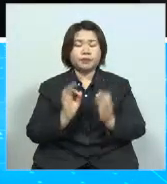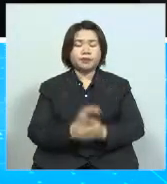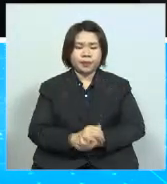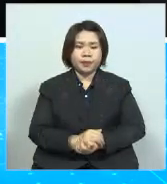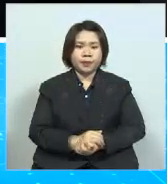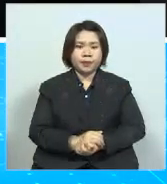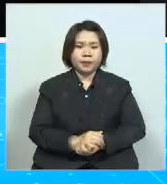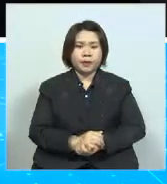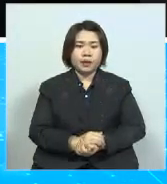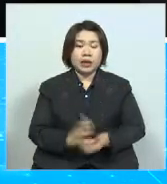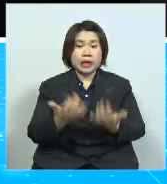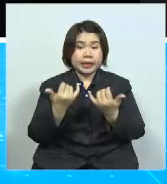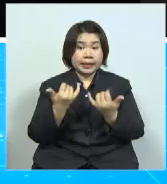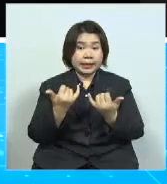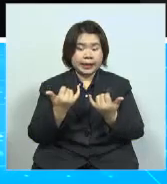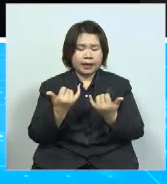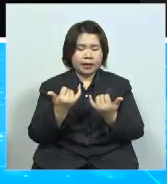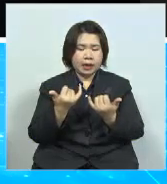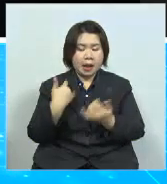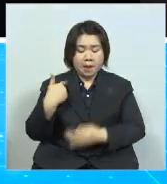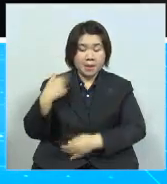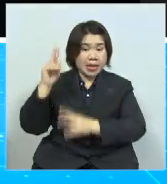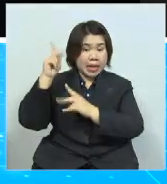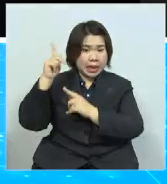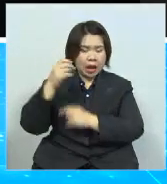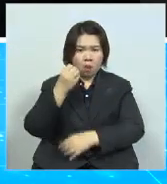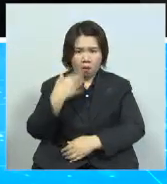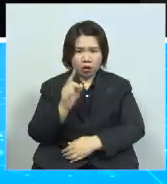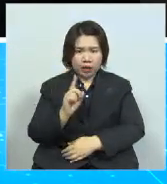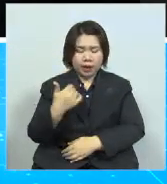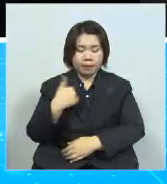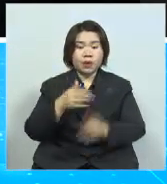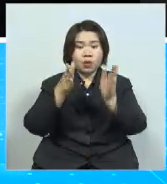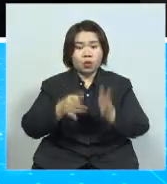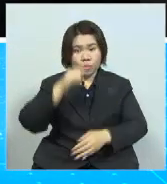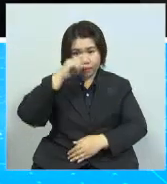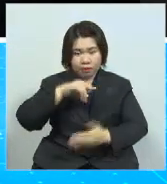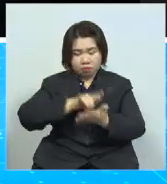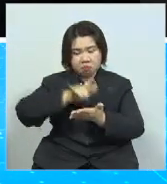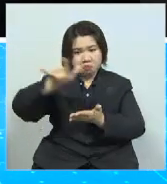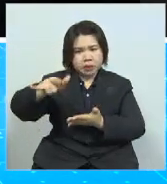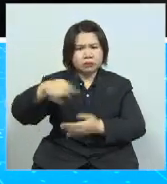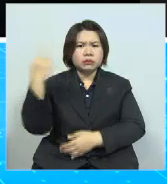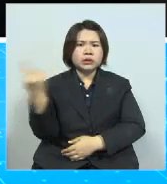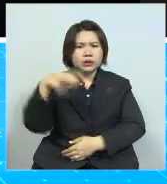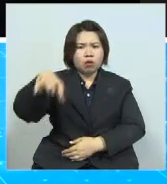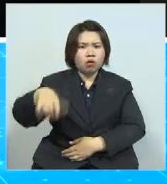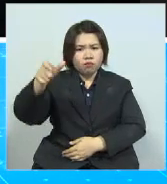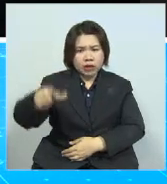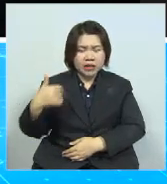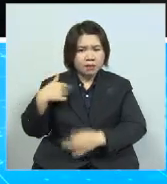ที่ได้รับรายงานมาตอนนี้ค่ะท่านรัฐมนตรีคะมีคนไทยเดินทางไปท่องเที่ยวอยู่ที่สตราสบูร์กนี่เยอะไหมคะท่